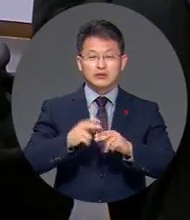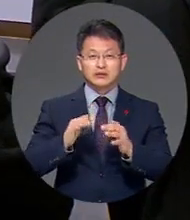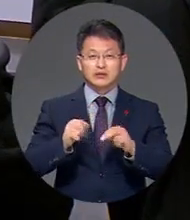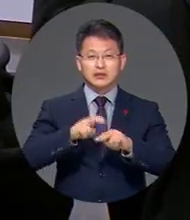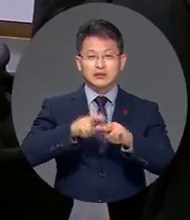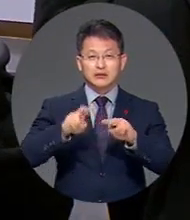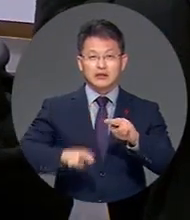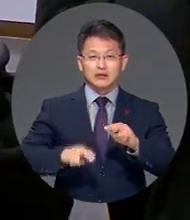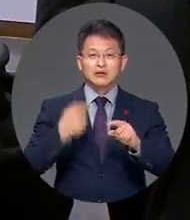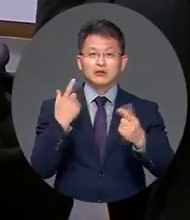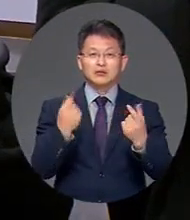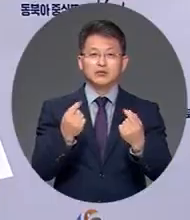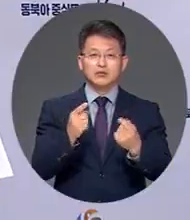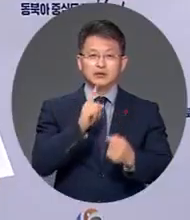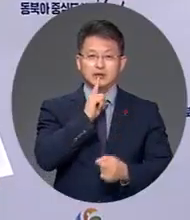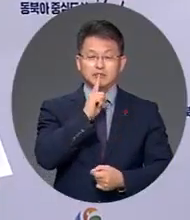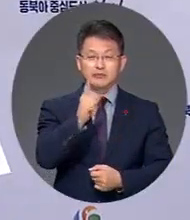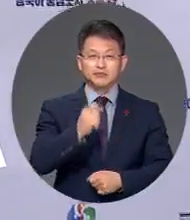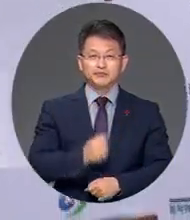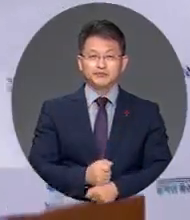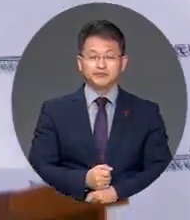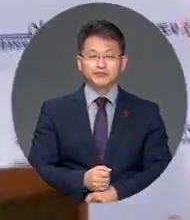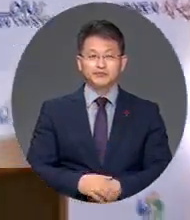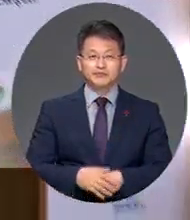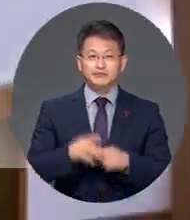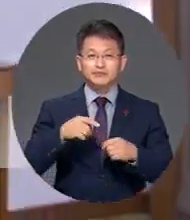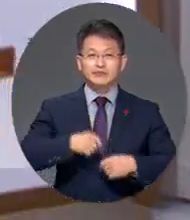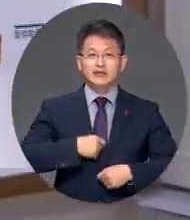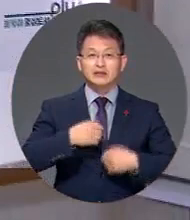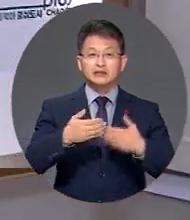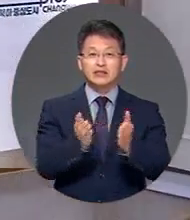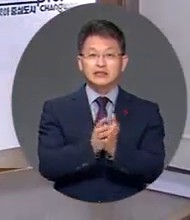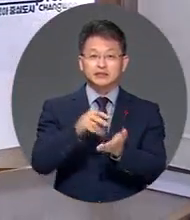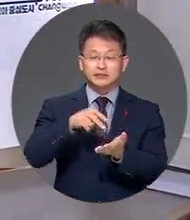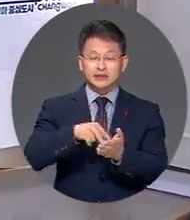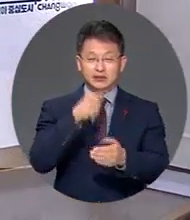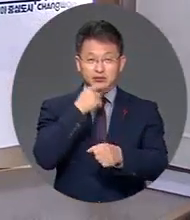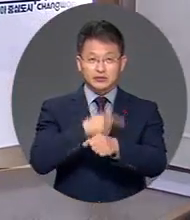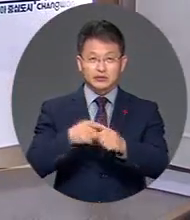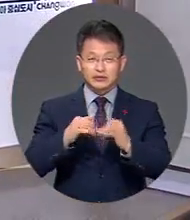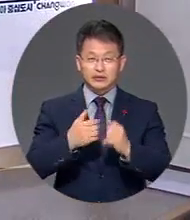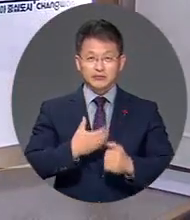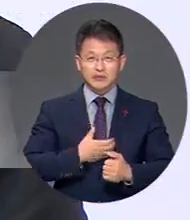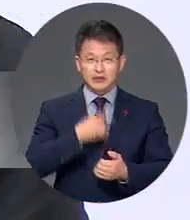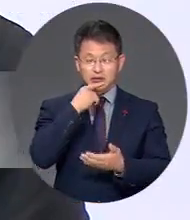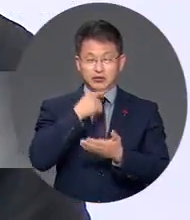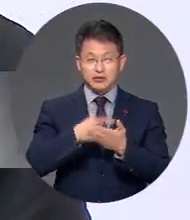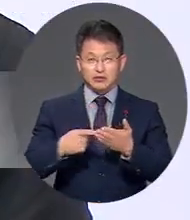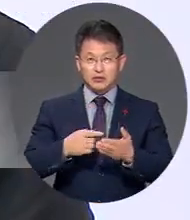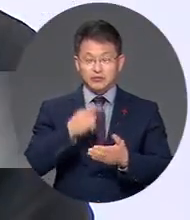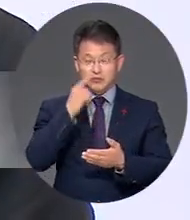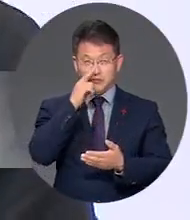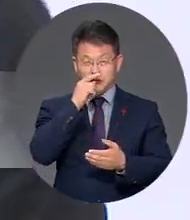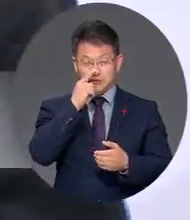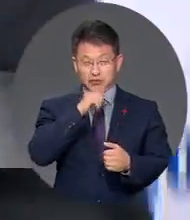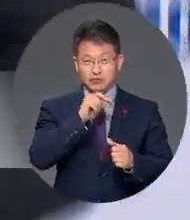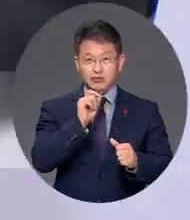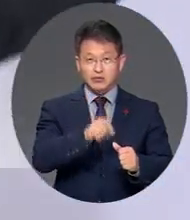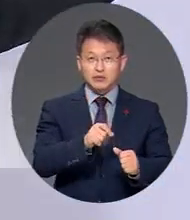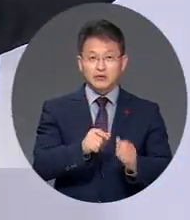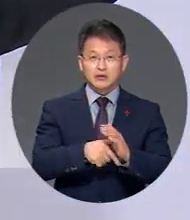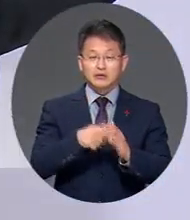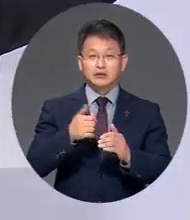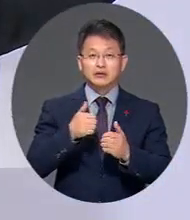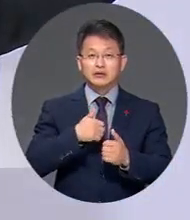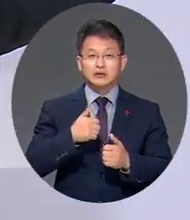신분을 내려놓는 것이라고도 꼬집었습니다 정의당은 유족에 대한 명예의 훼손과 모욕 혐의로 김